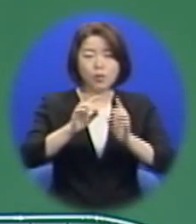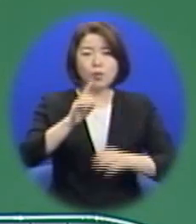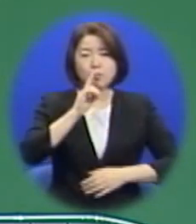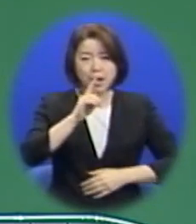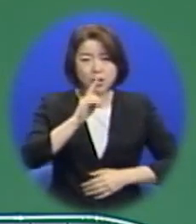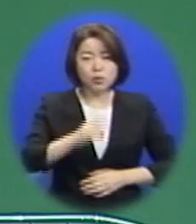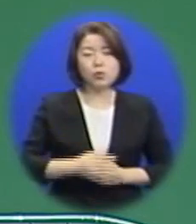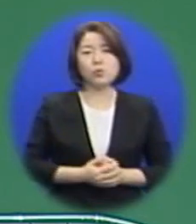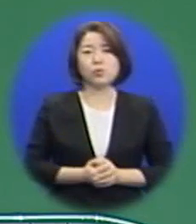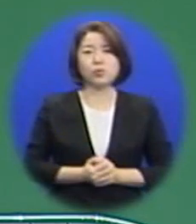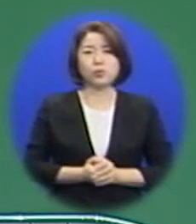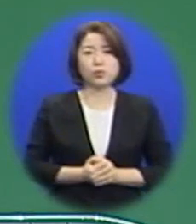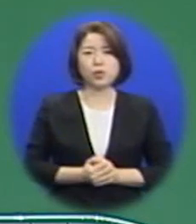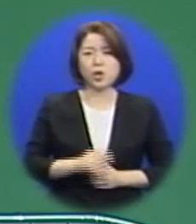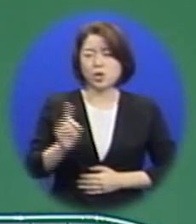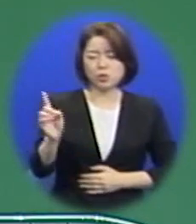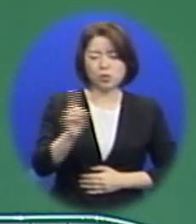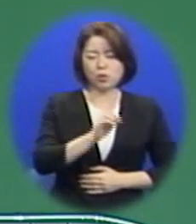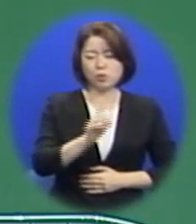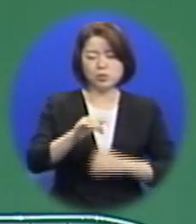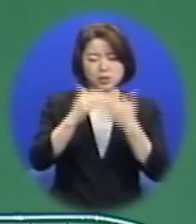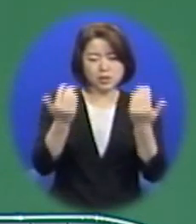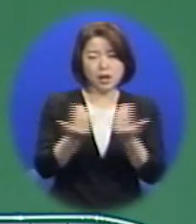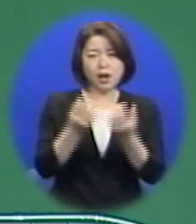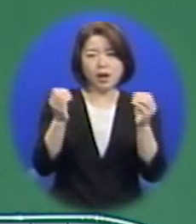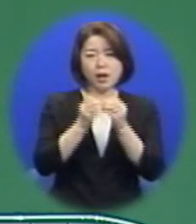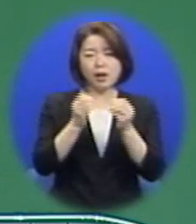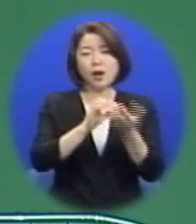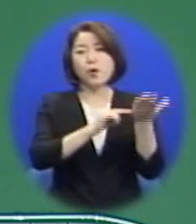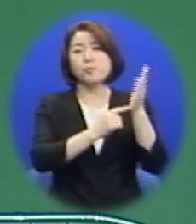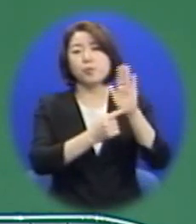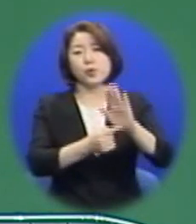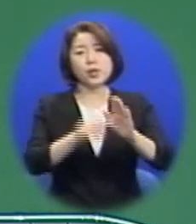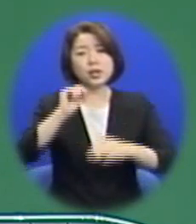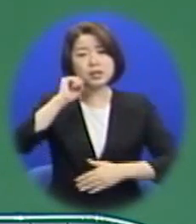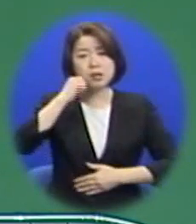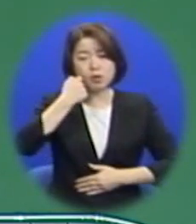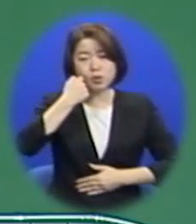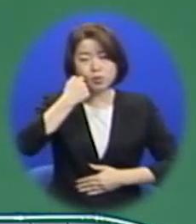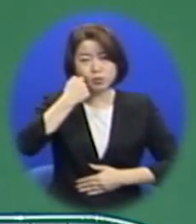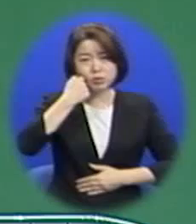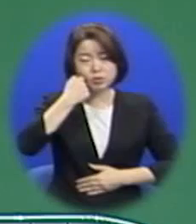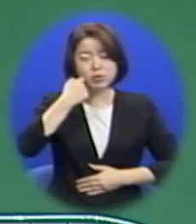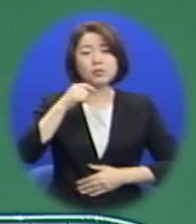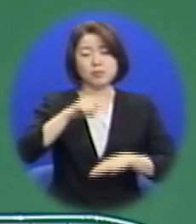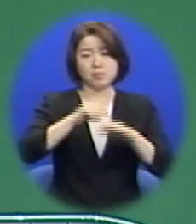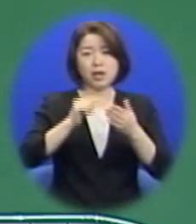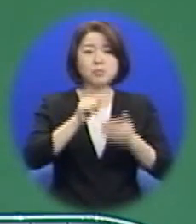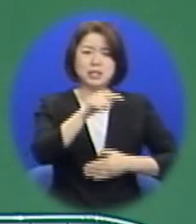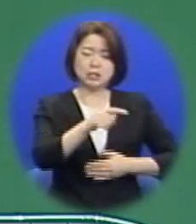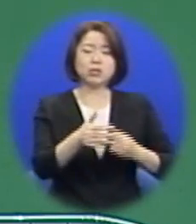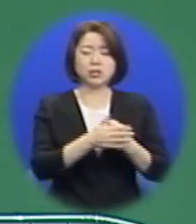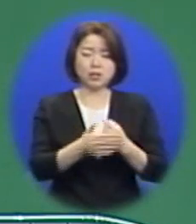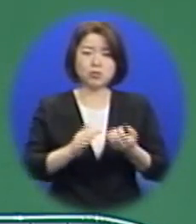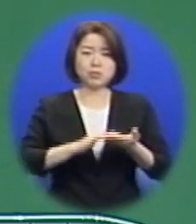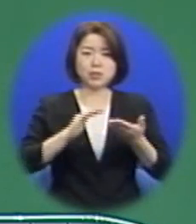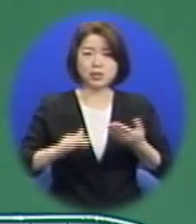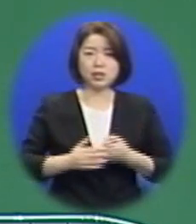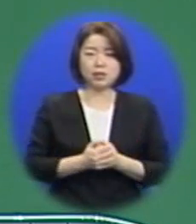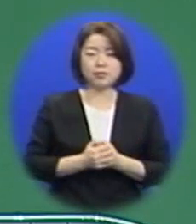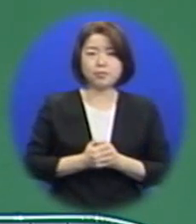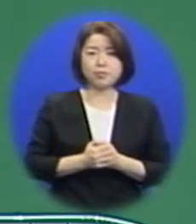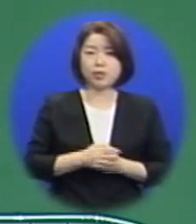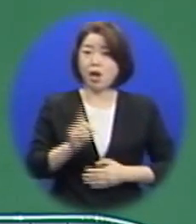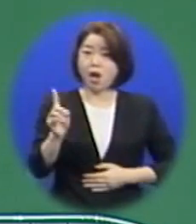말로 도무지 다 표현할 수 없는 메시지가 바로 이것이기 때문에. 어떤